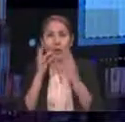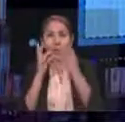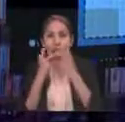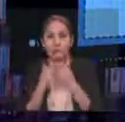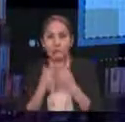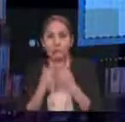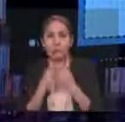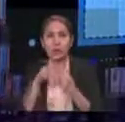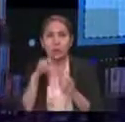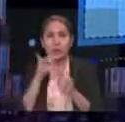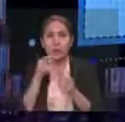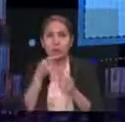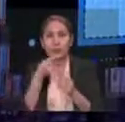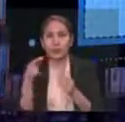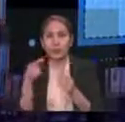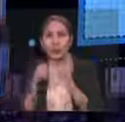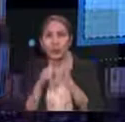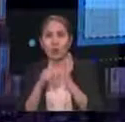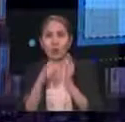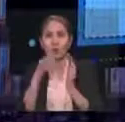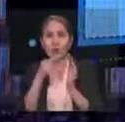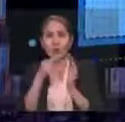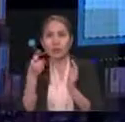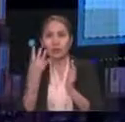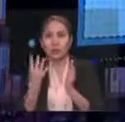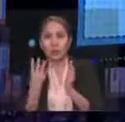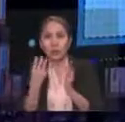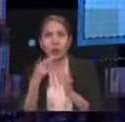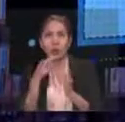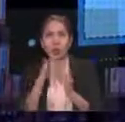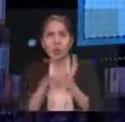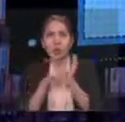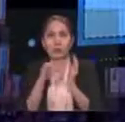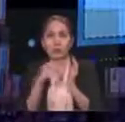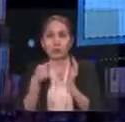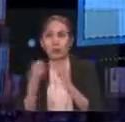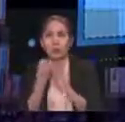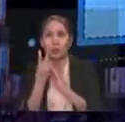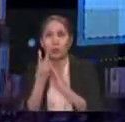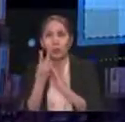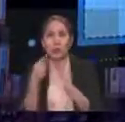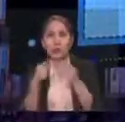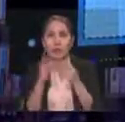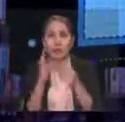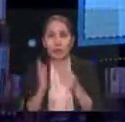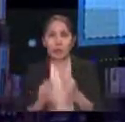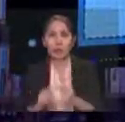o'lchovlari pi taqsim 6, pi taqsim 4 va 7 pi taqsim 12 ga teng